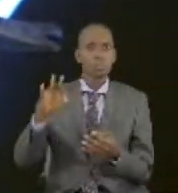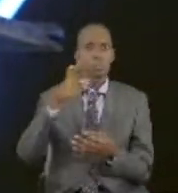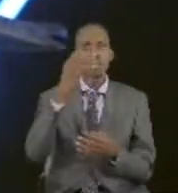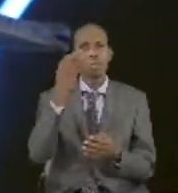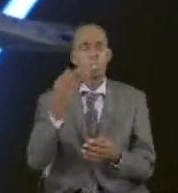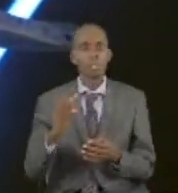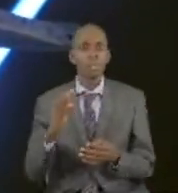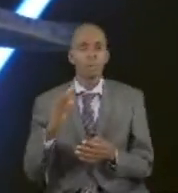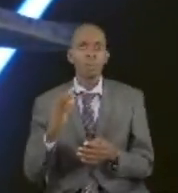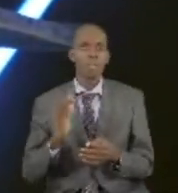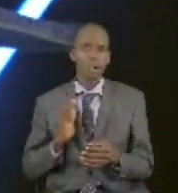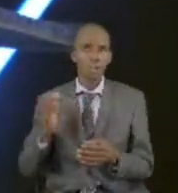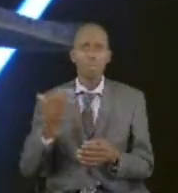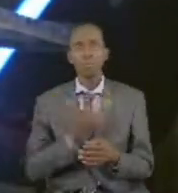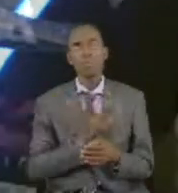notre Dieu.